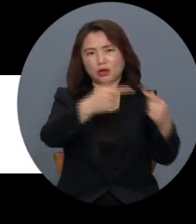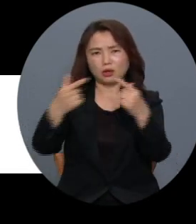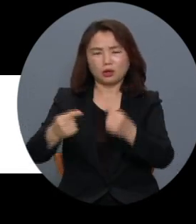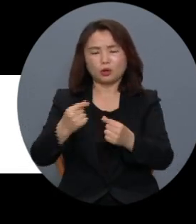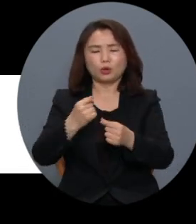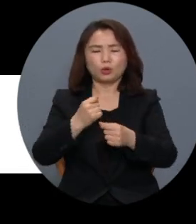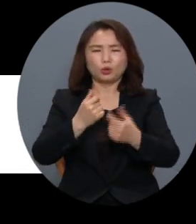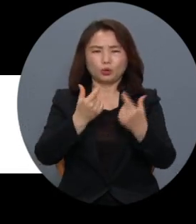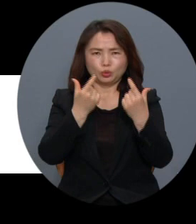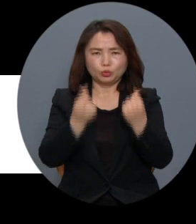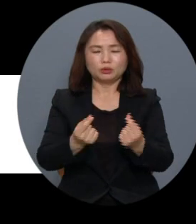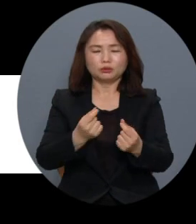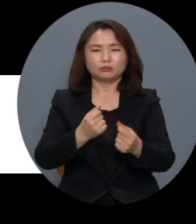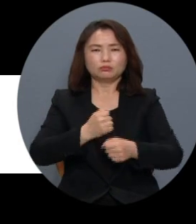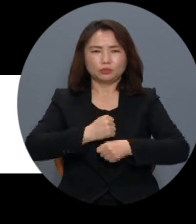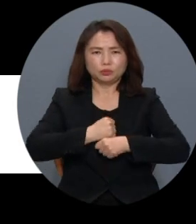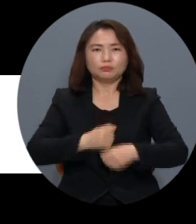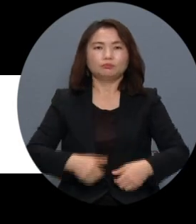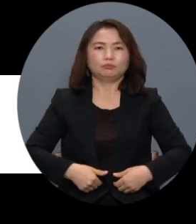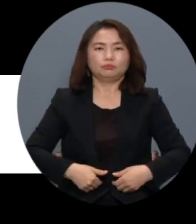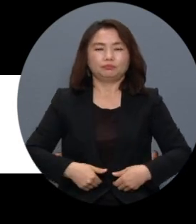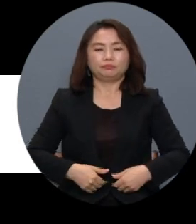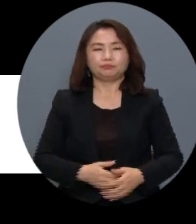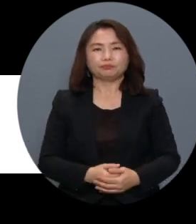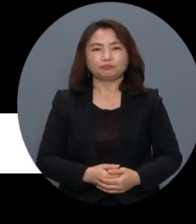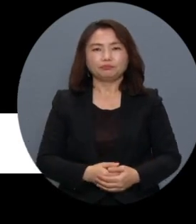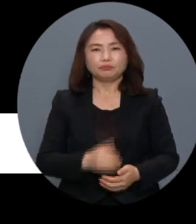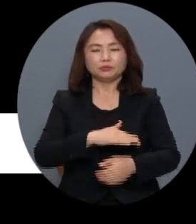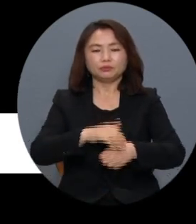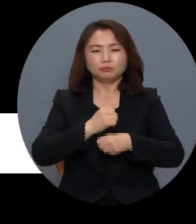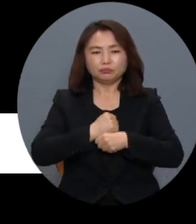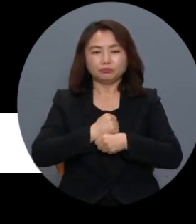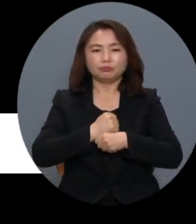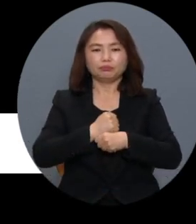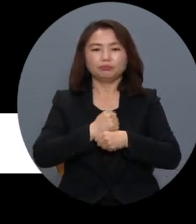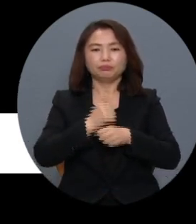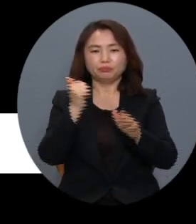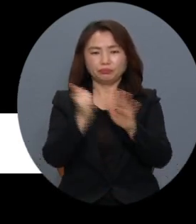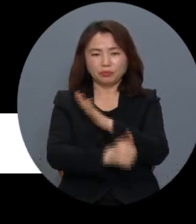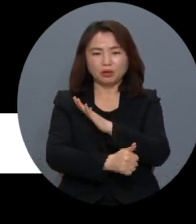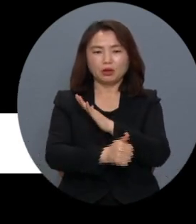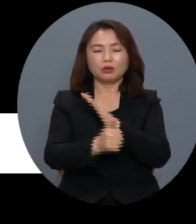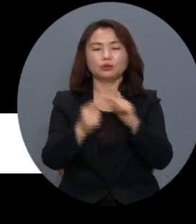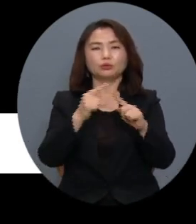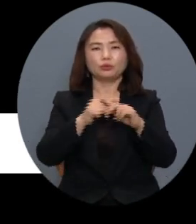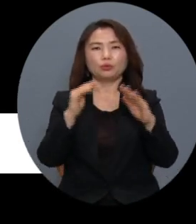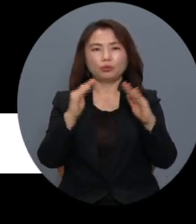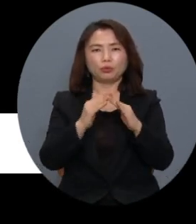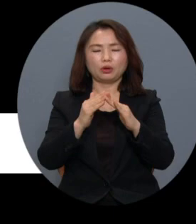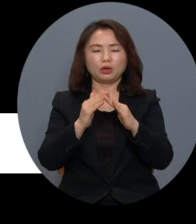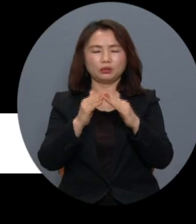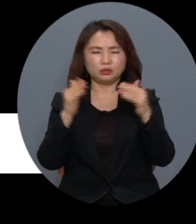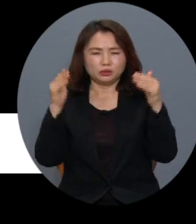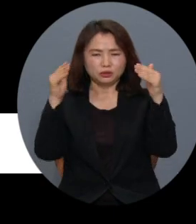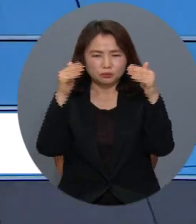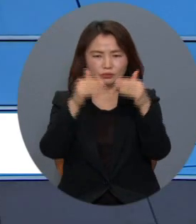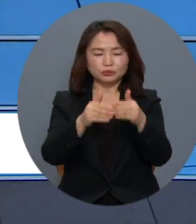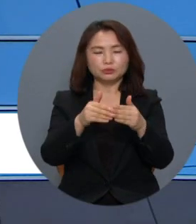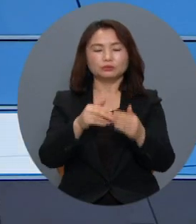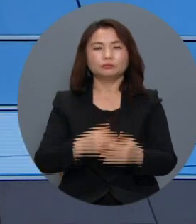정말 예외가 없다는 얘기입니다. 잘 지켜지지 않는 교회들에 좀 충실하게